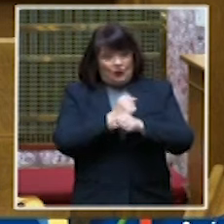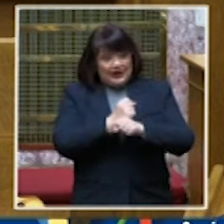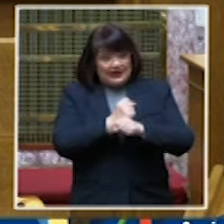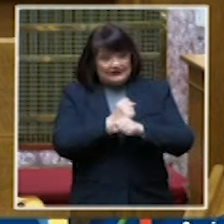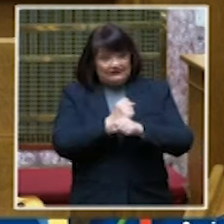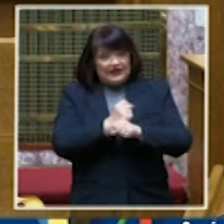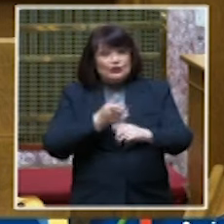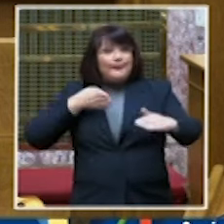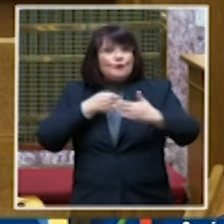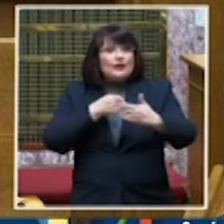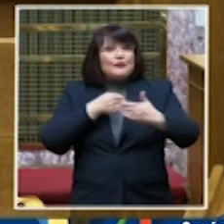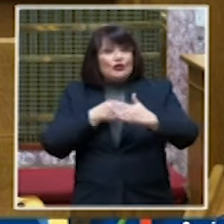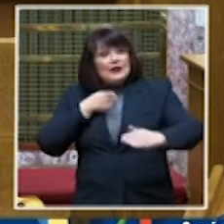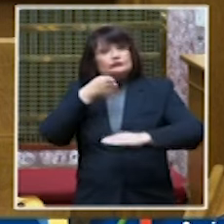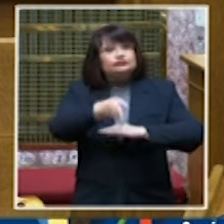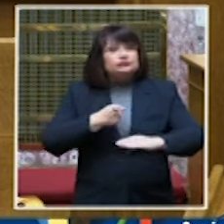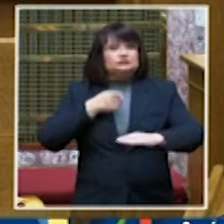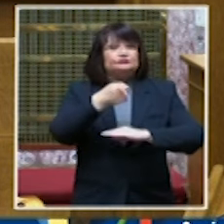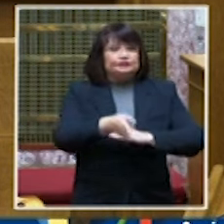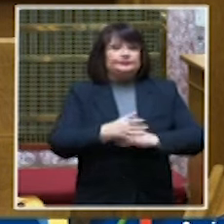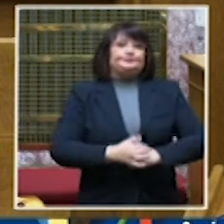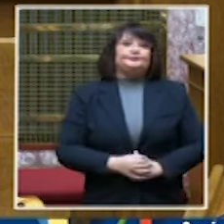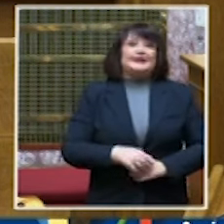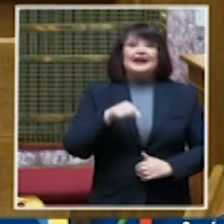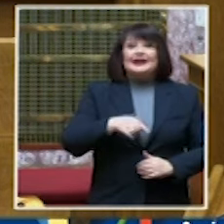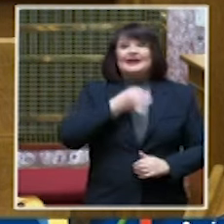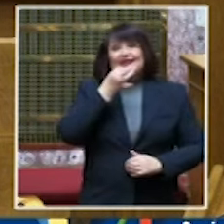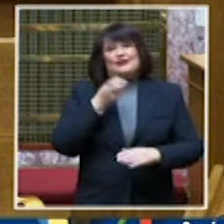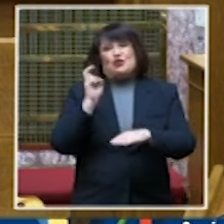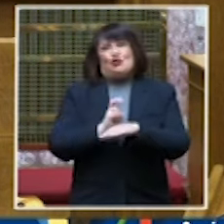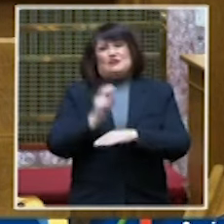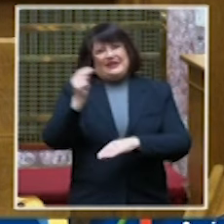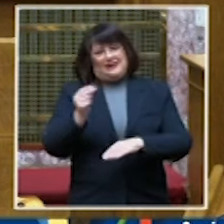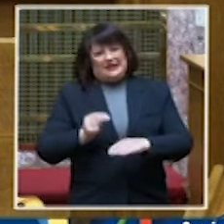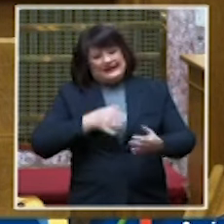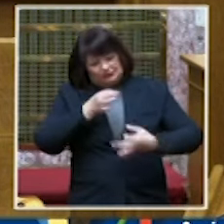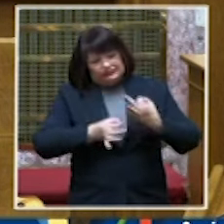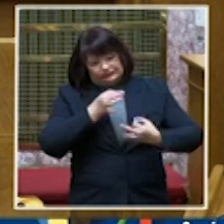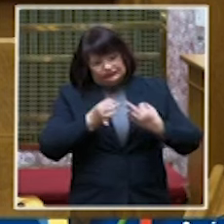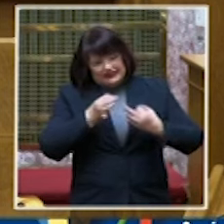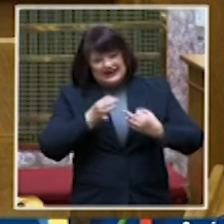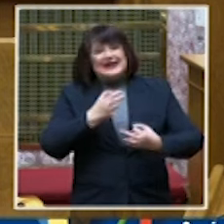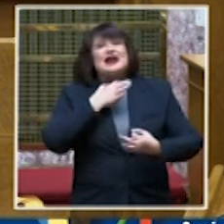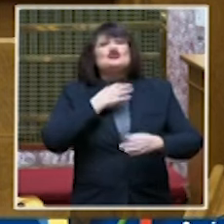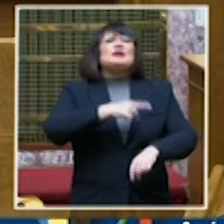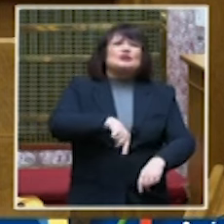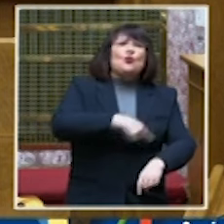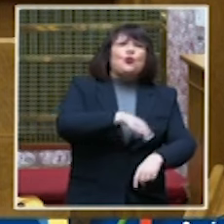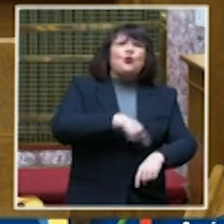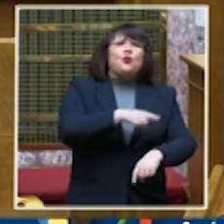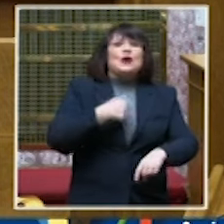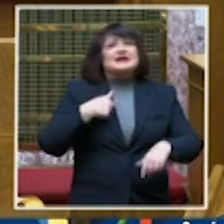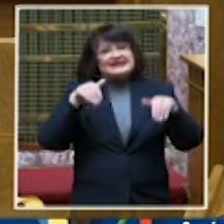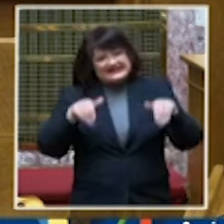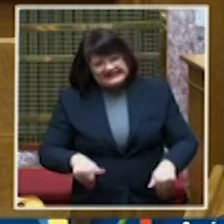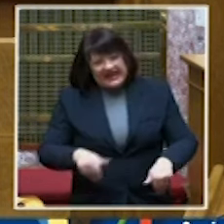μέχρι εδώ. Αποφεύγω να μπω στον πειρασμό να σχολιάσω τα υπόλοιπα, γιατί θέλουμε πάρα πολύ χρόνο και τον σέβομαι,